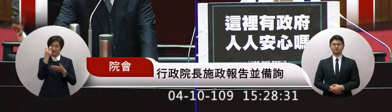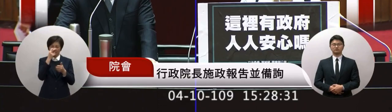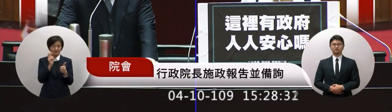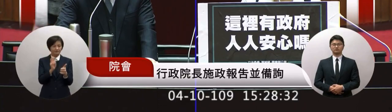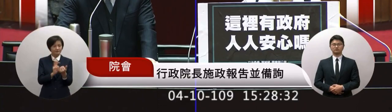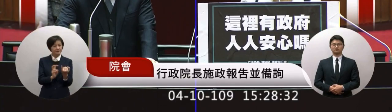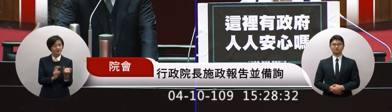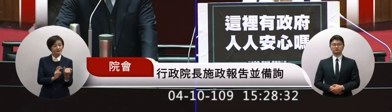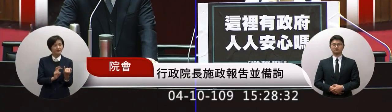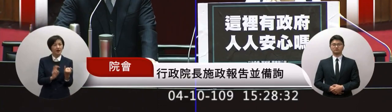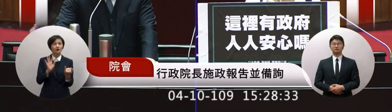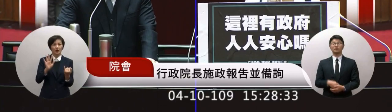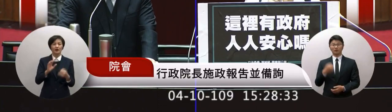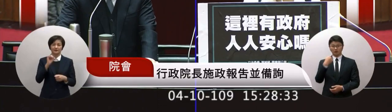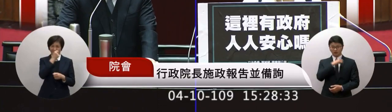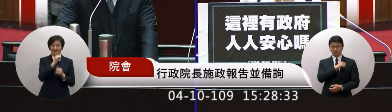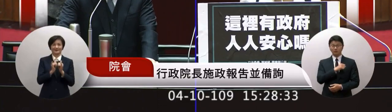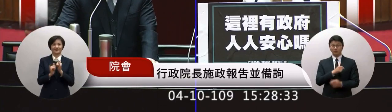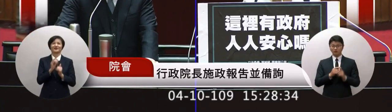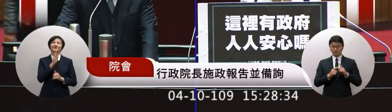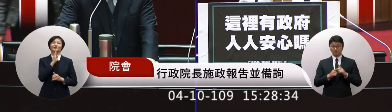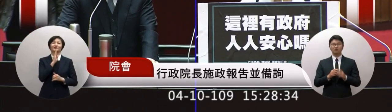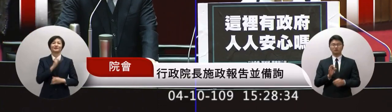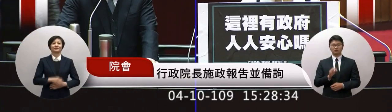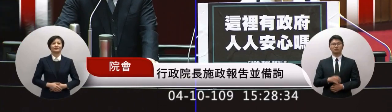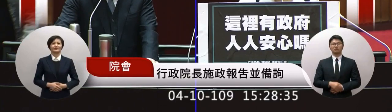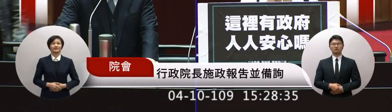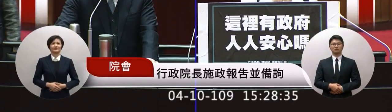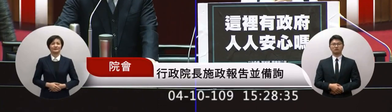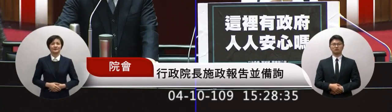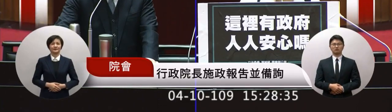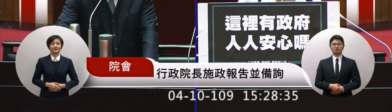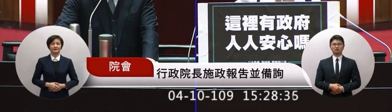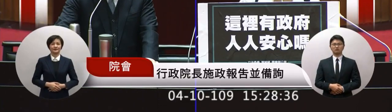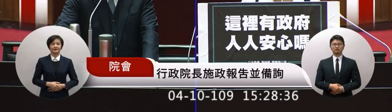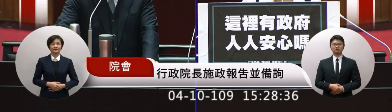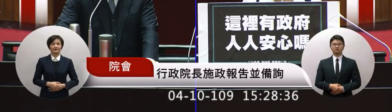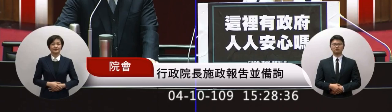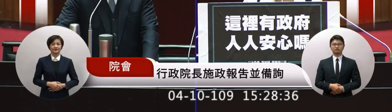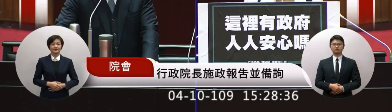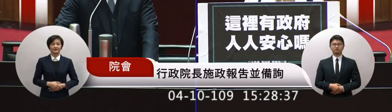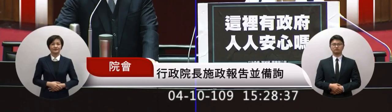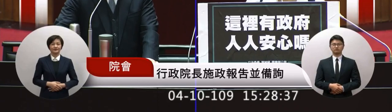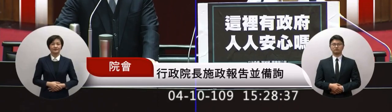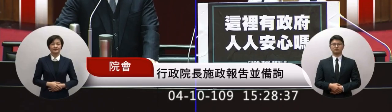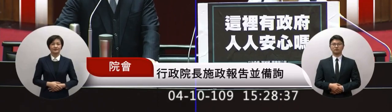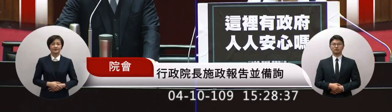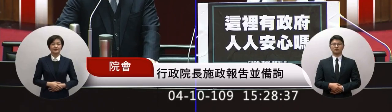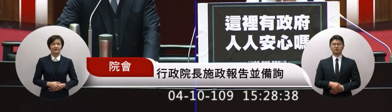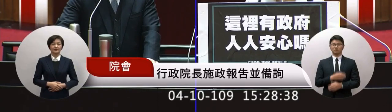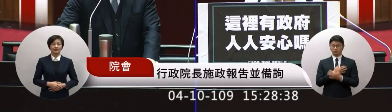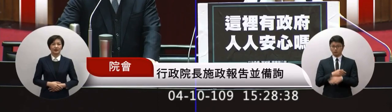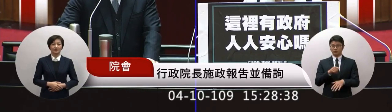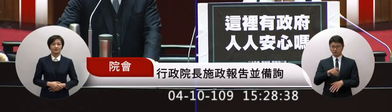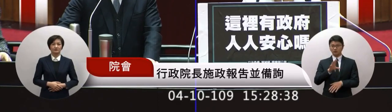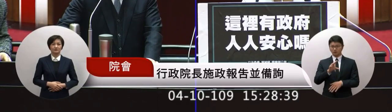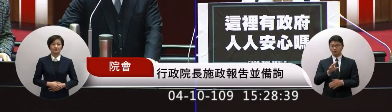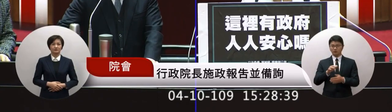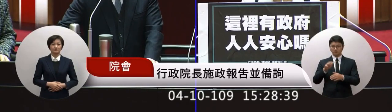是我们国人。 是是，不管有没有，但院长，我们知